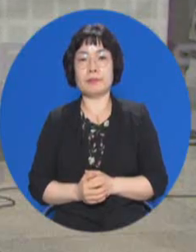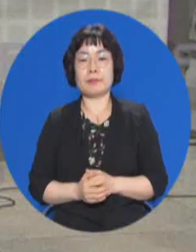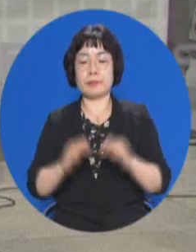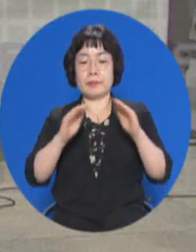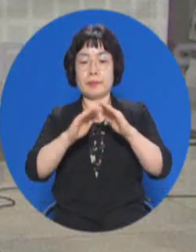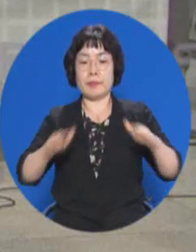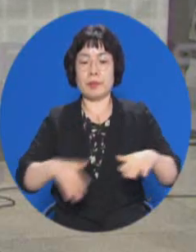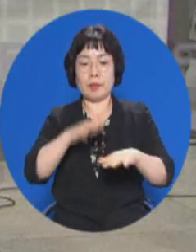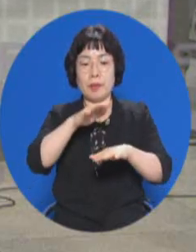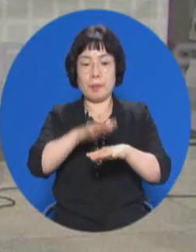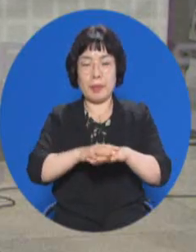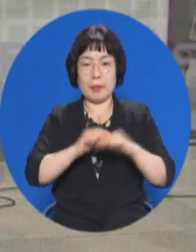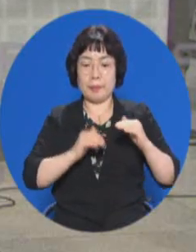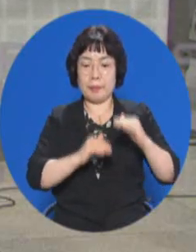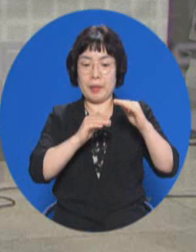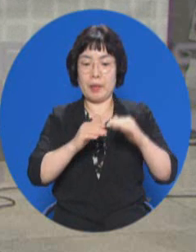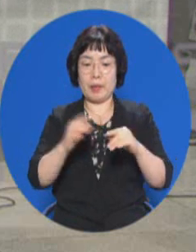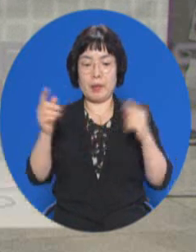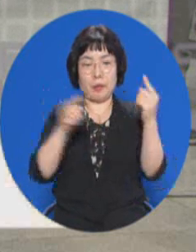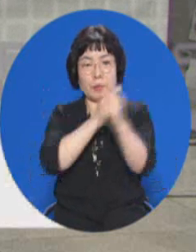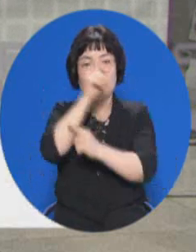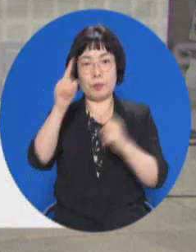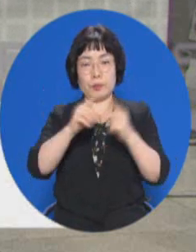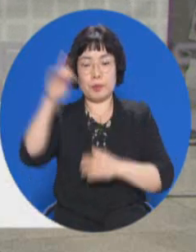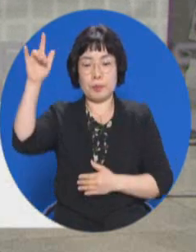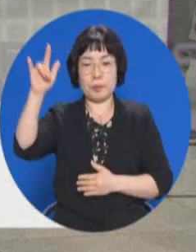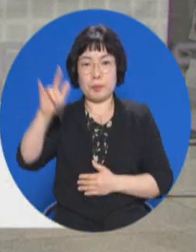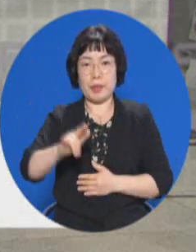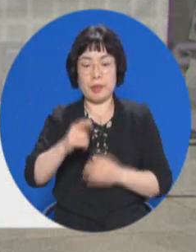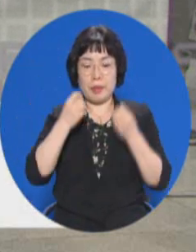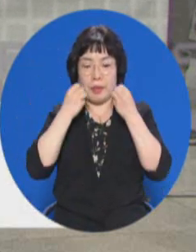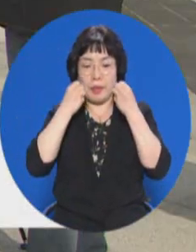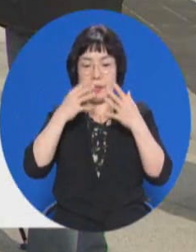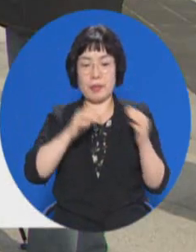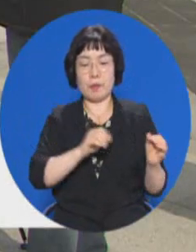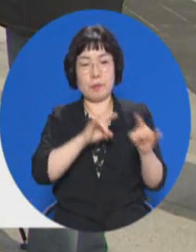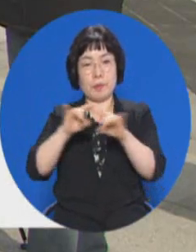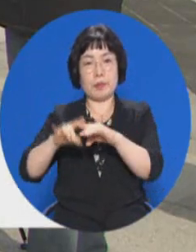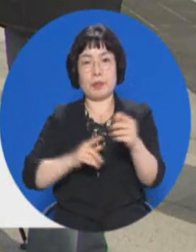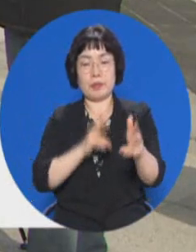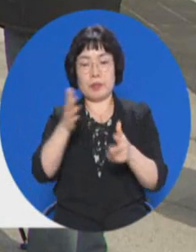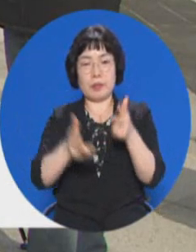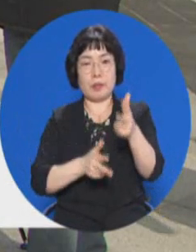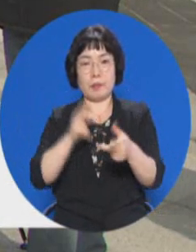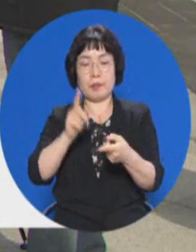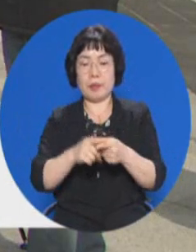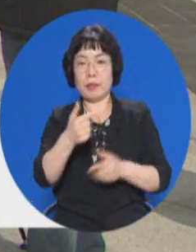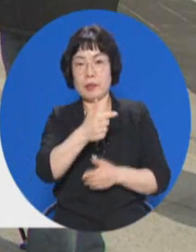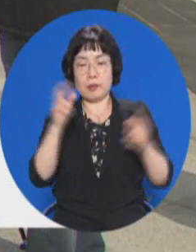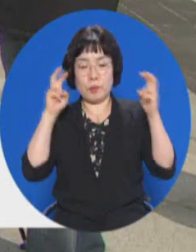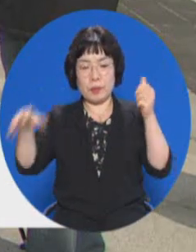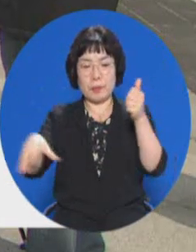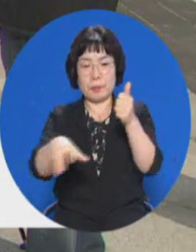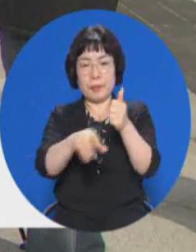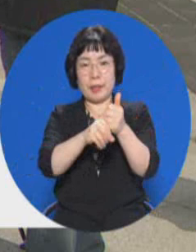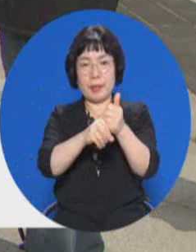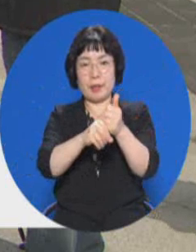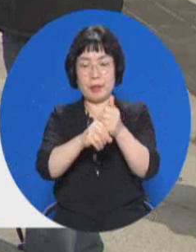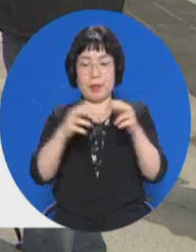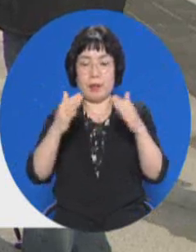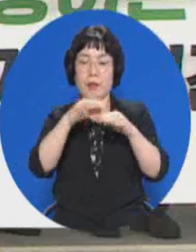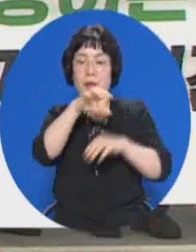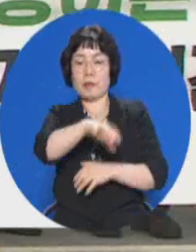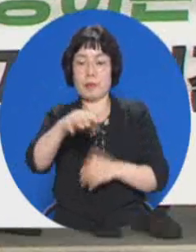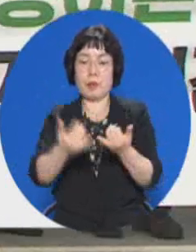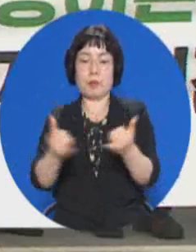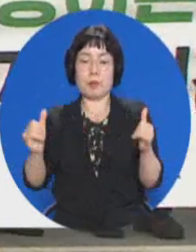전남 농어촌에서 진행되는 풍력과 태양광 발전시설 등 신재생에너지 사업이 대기업 중심의 민영화로 추진돼 마을